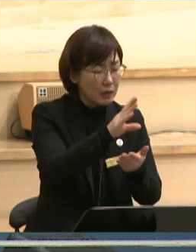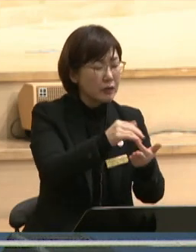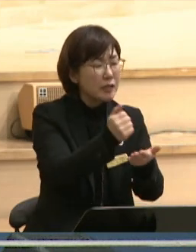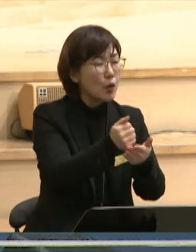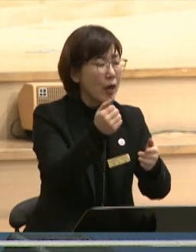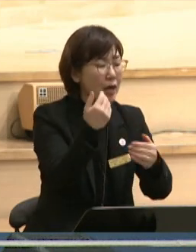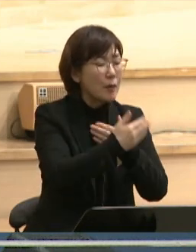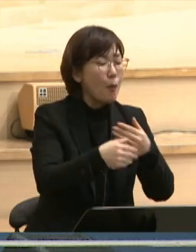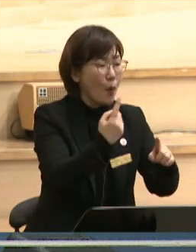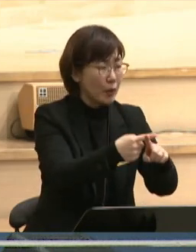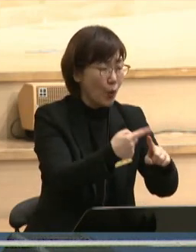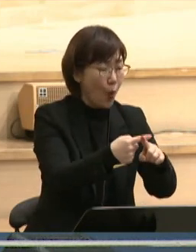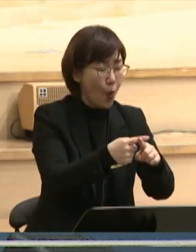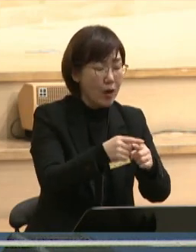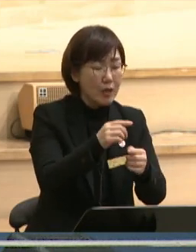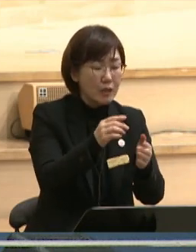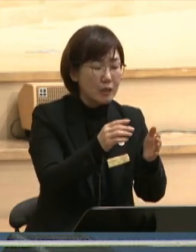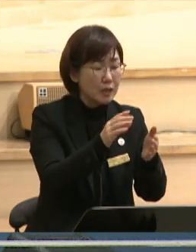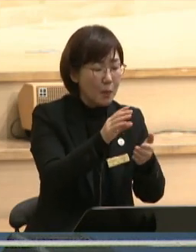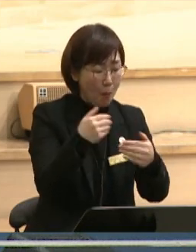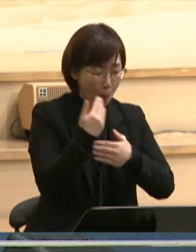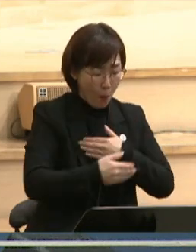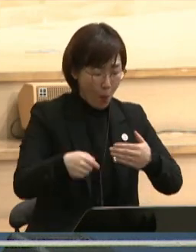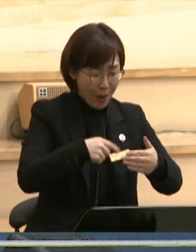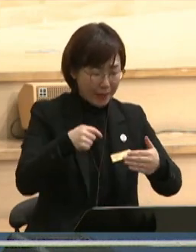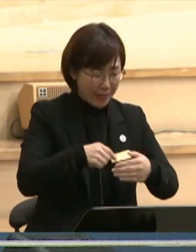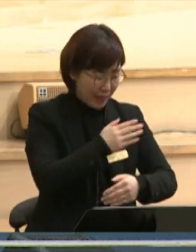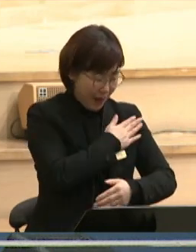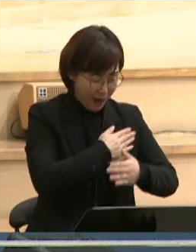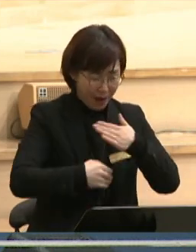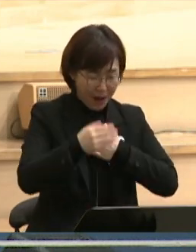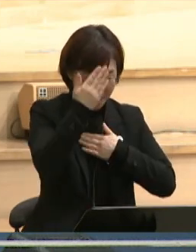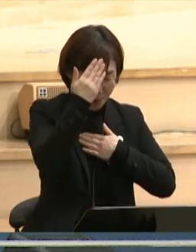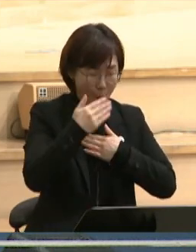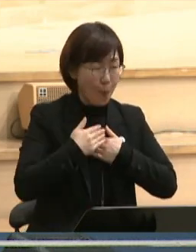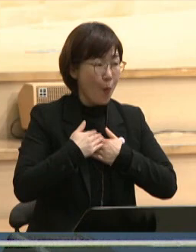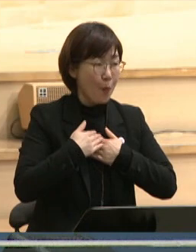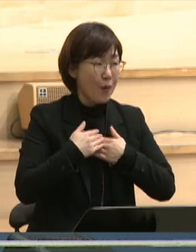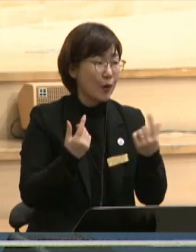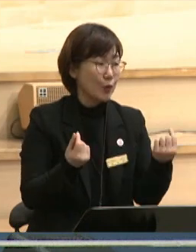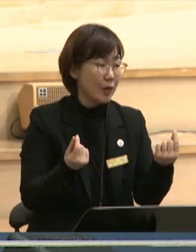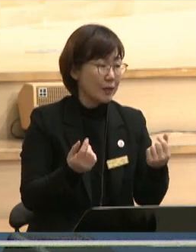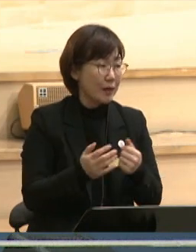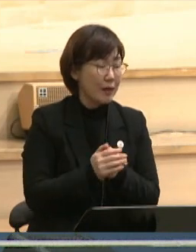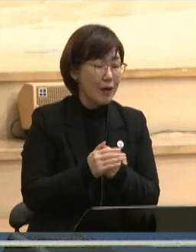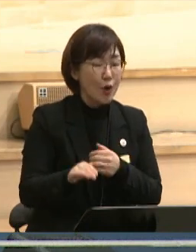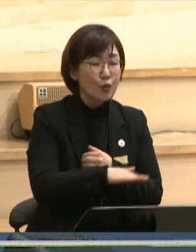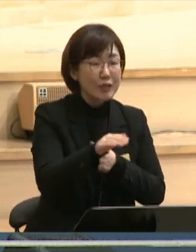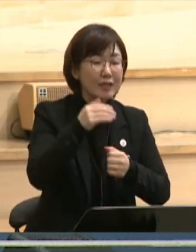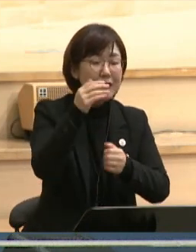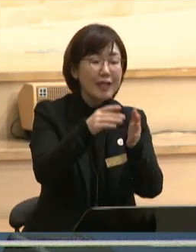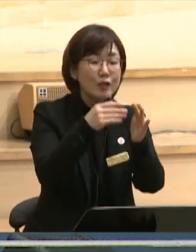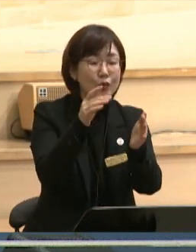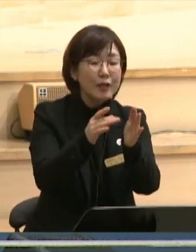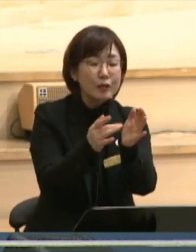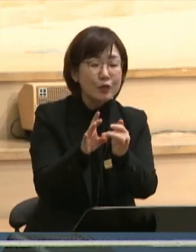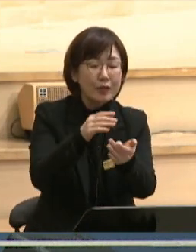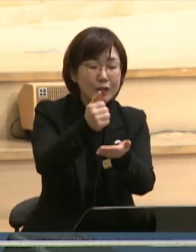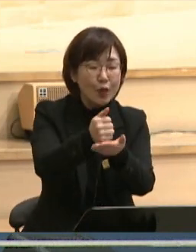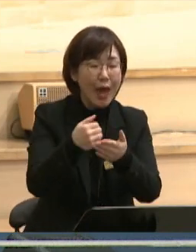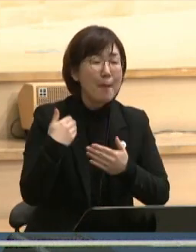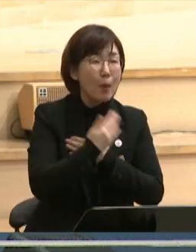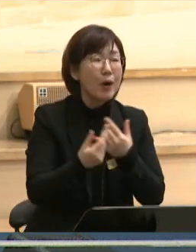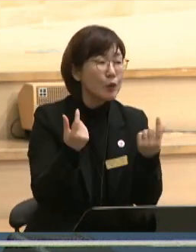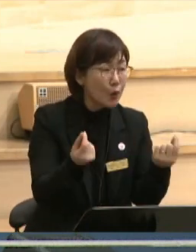있는 지체다라고 이야기를 하는 겁니다 우리가 그리스도의 몸이래요 그리고 에베소서 1장 22절을 보면